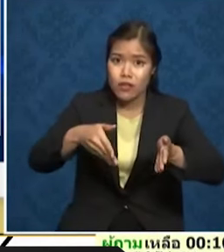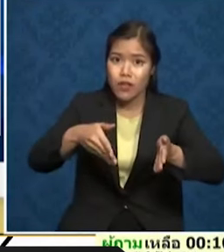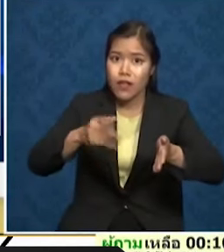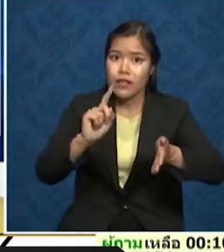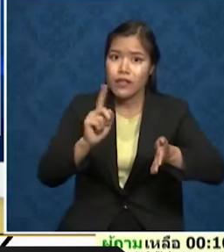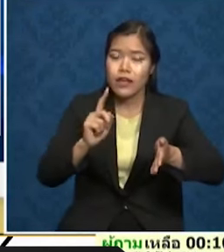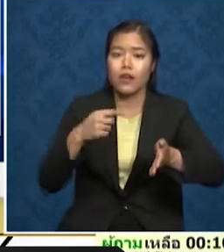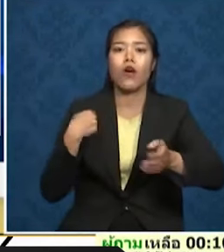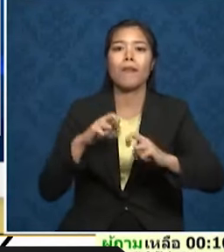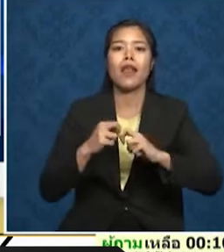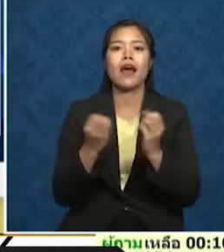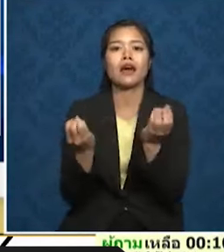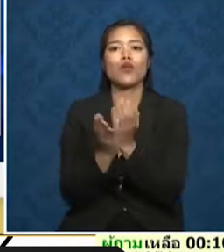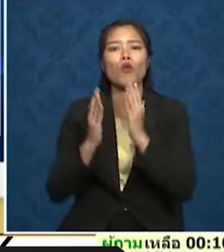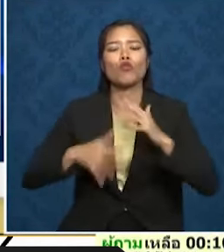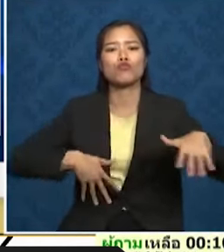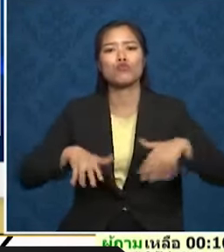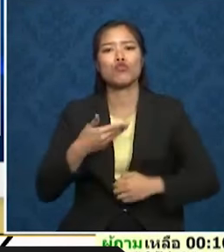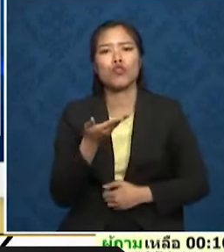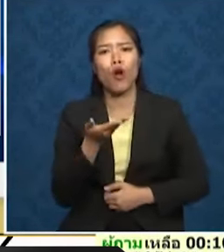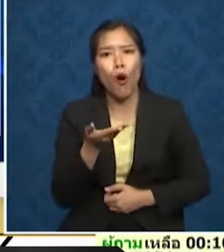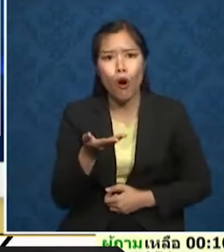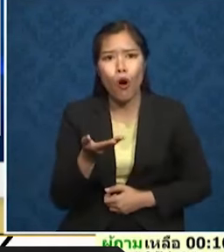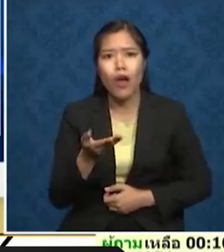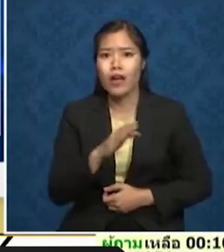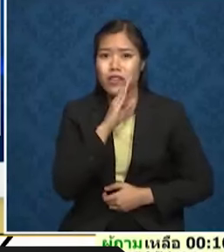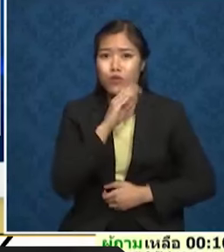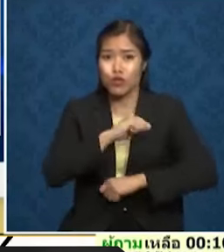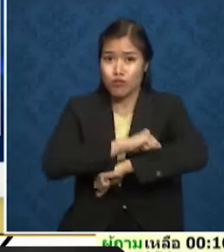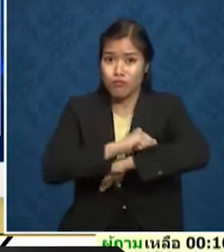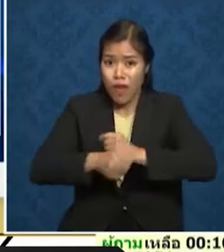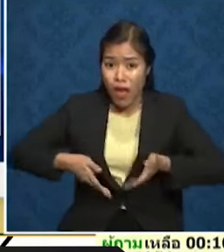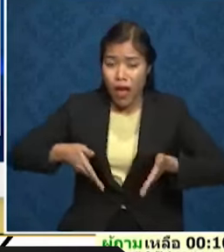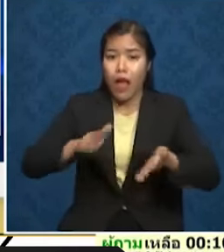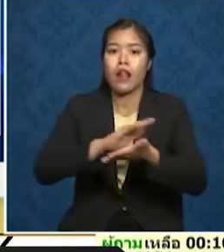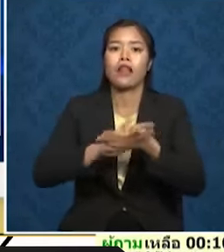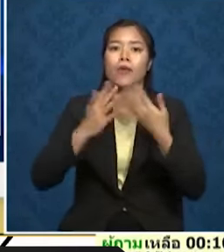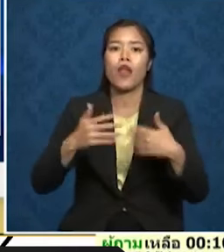มีประเด็นที่พี่น้องประชาชนได้ร้องขอหลังการก่อสร้างเสร็จว่าพี่น้องประชา